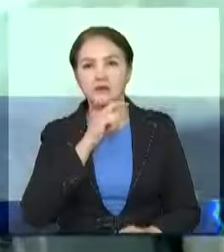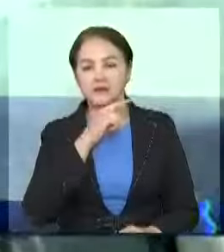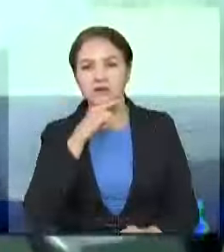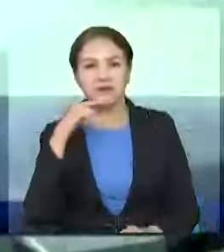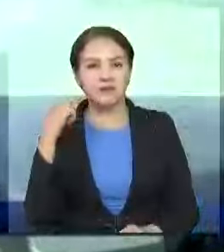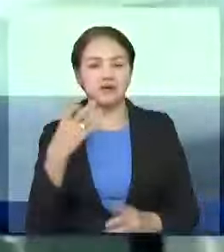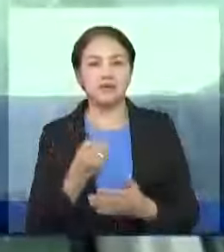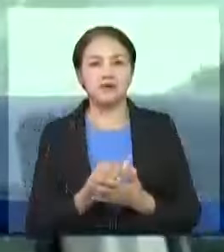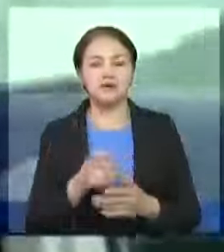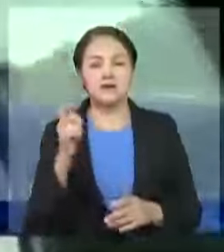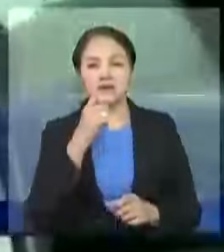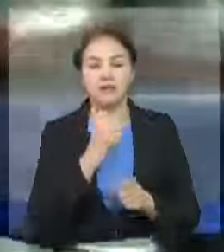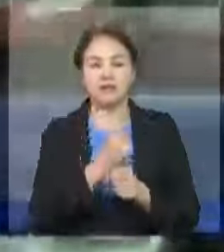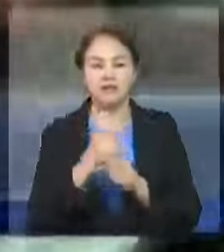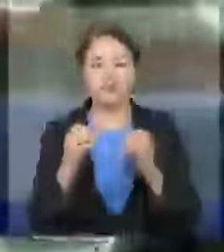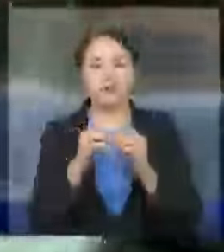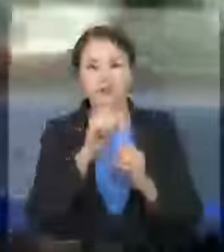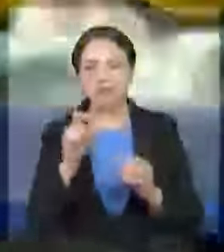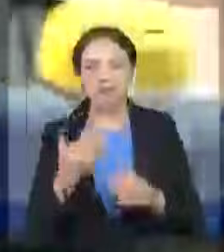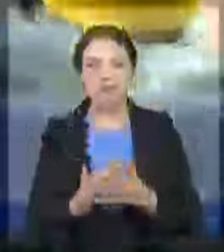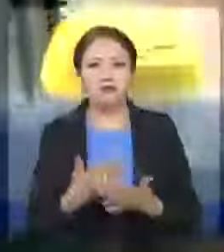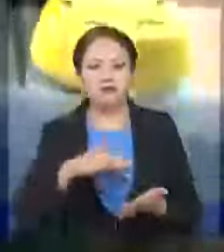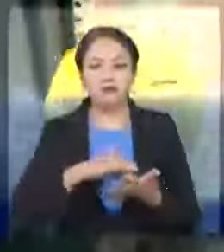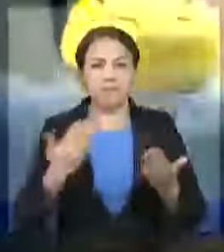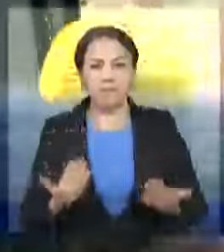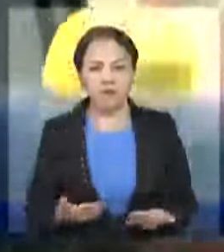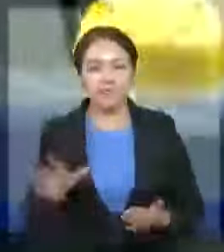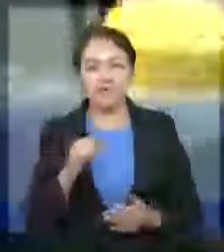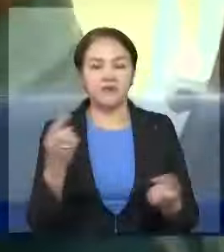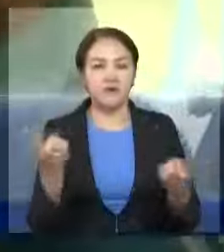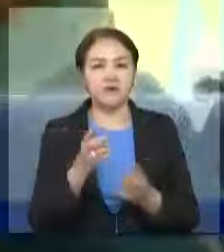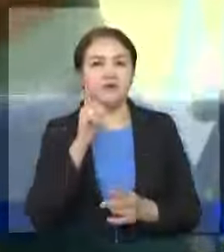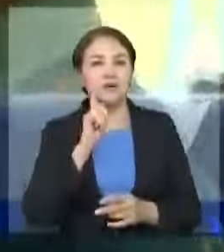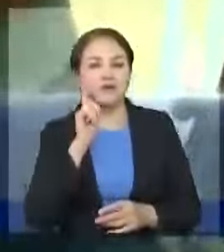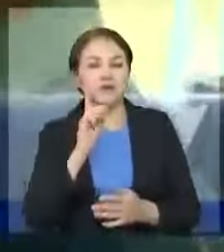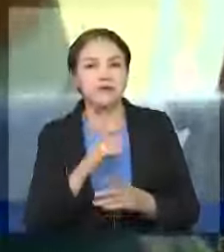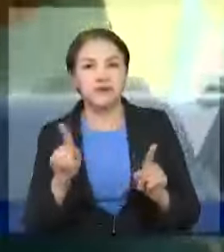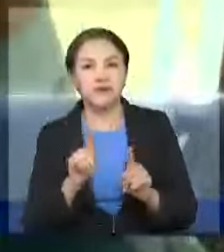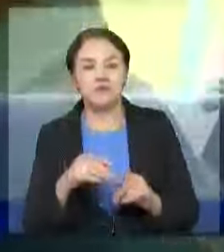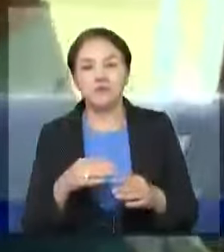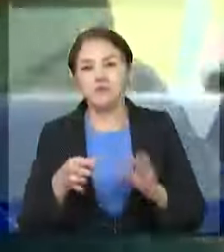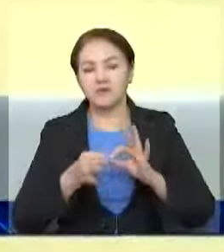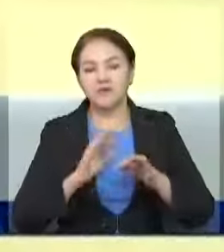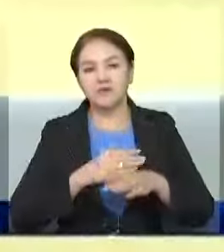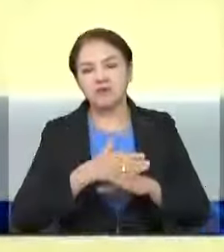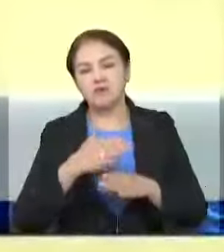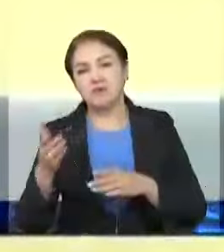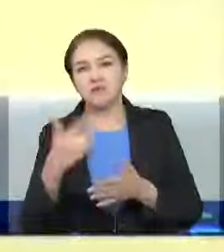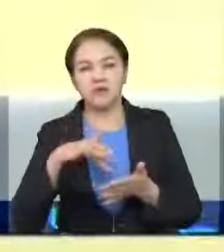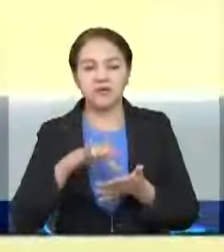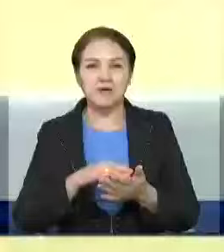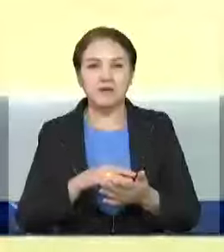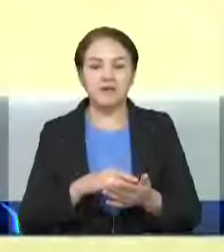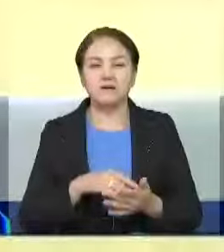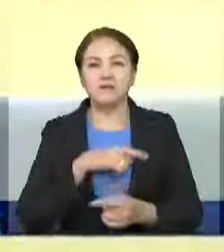В хозяйстве работает около 10 человек, многие из них горожане. Для них созданы все необходимые условия. Чтобы им не было трудно добираться из города, владелец